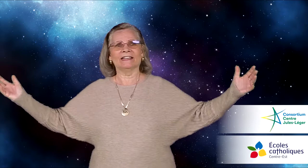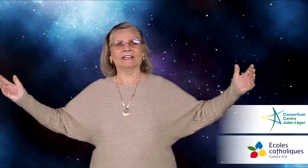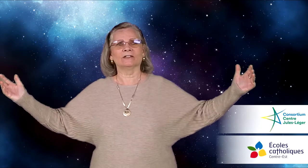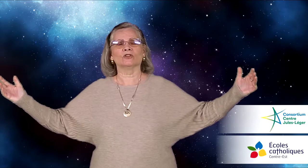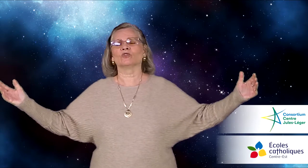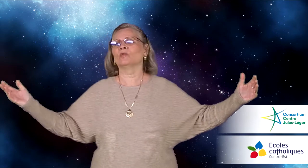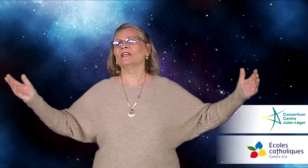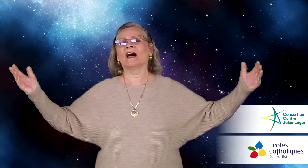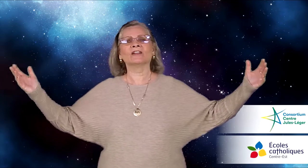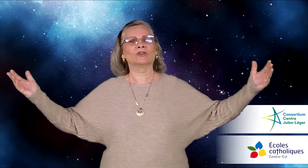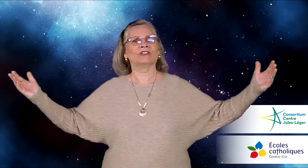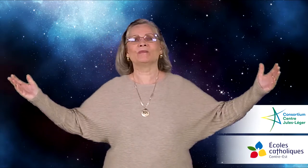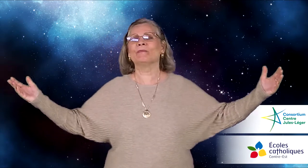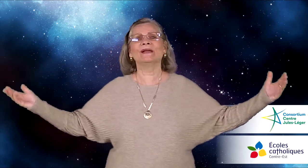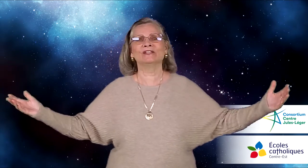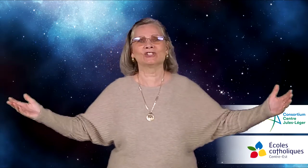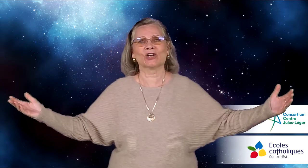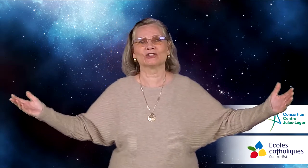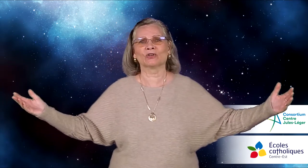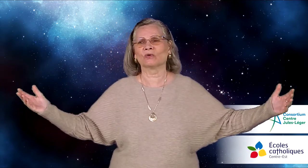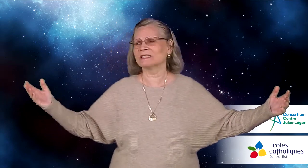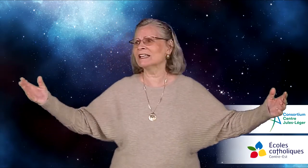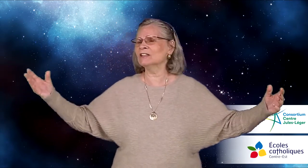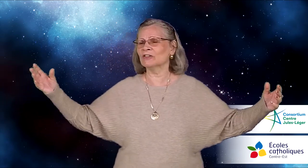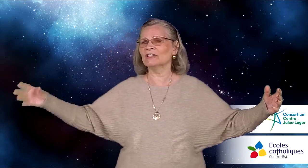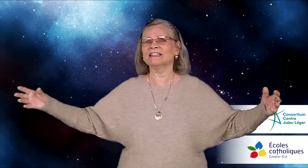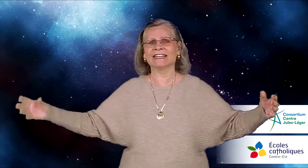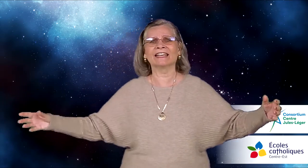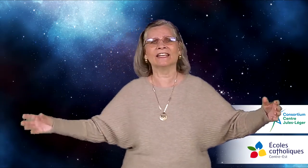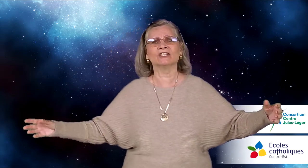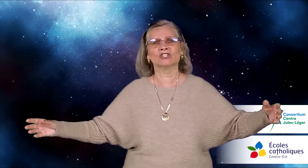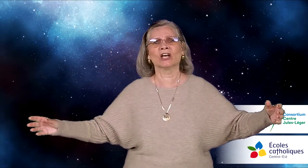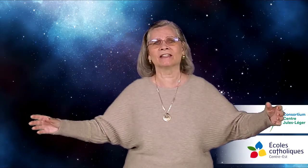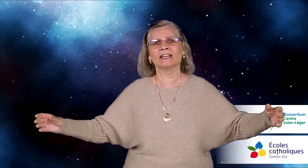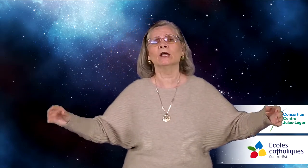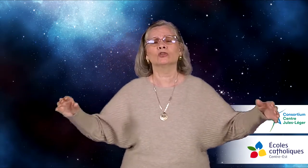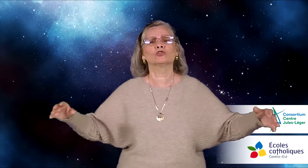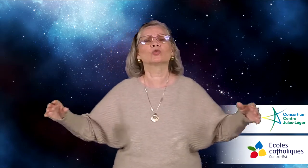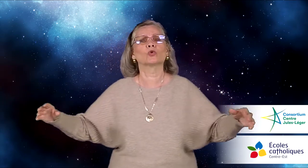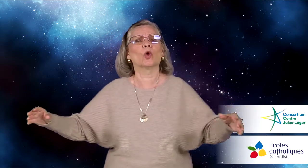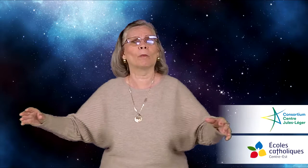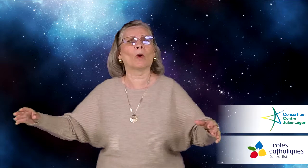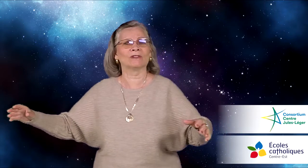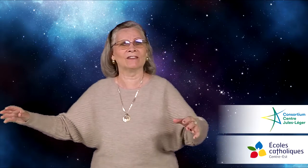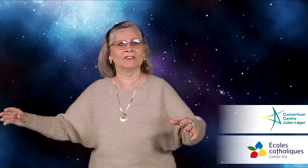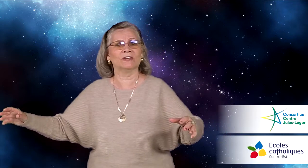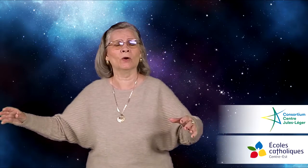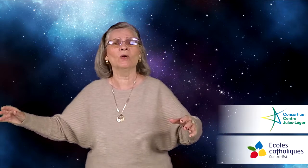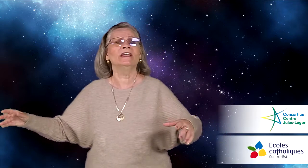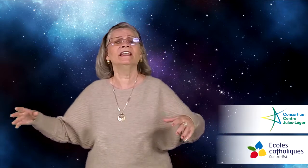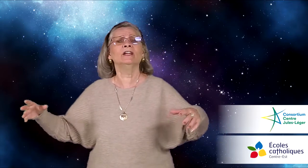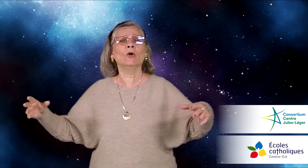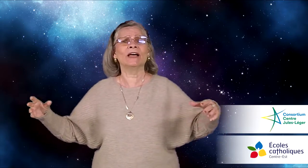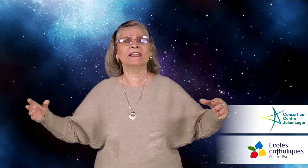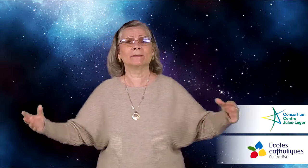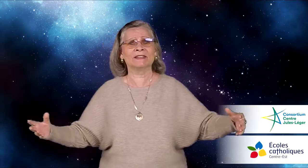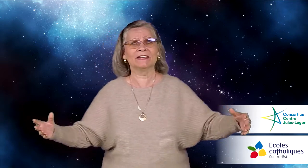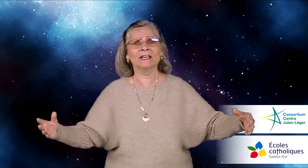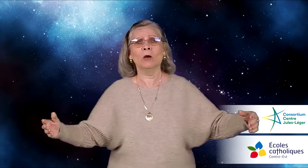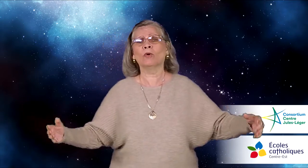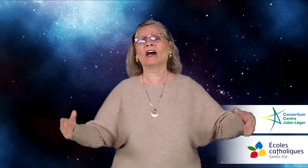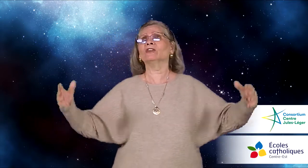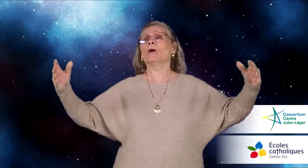les délégués se sont mis à entendre une belle chanson. Celle que les terriens chantaient sur le pont d'Avignon, ils l'ont